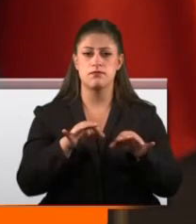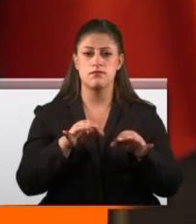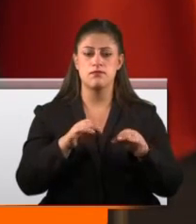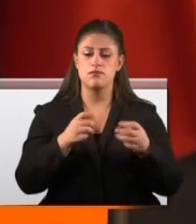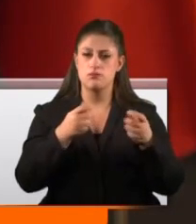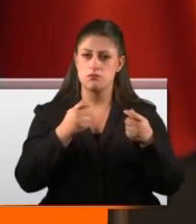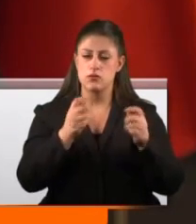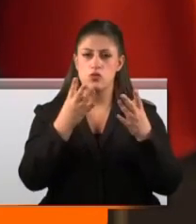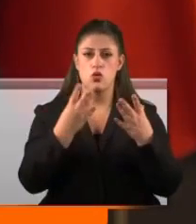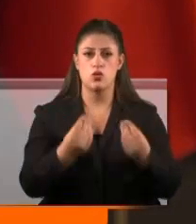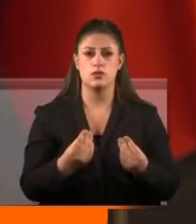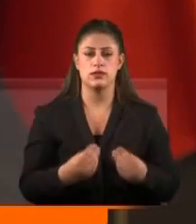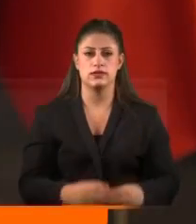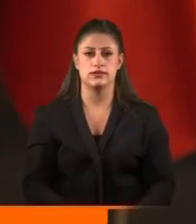etmeliyiz